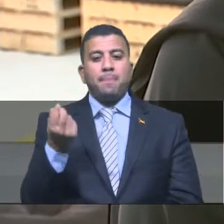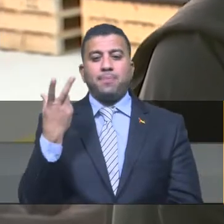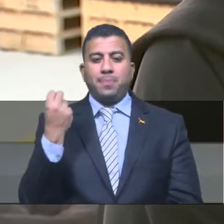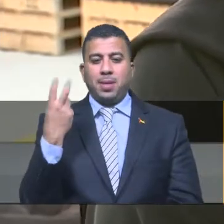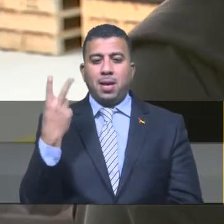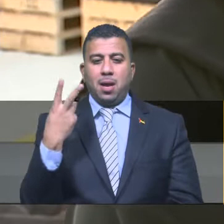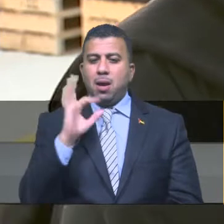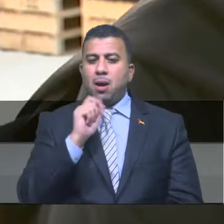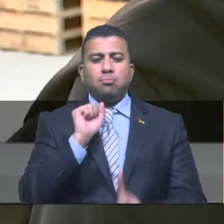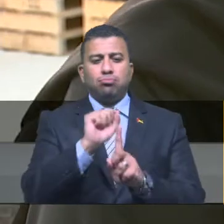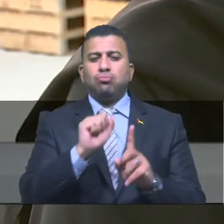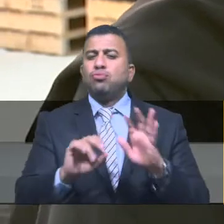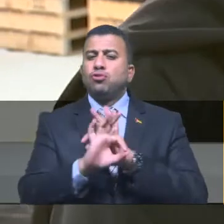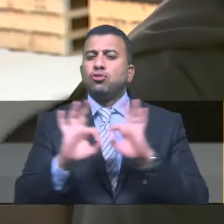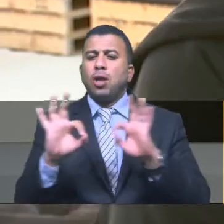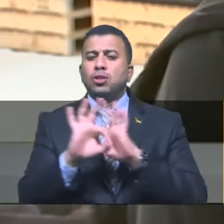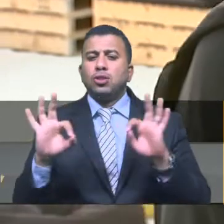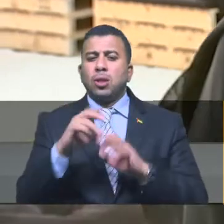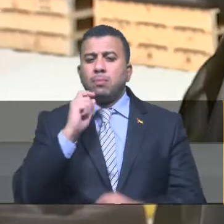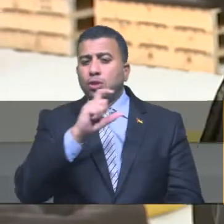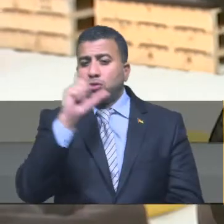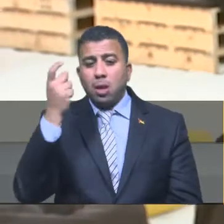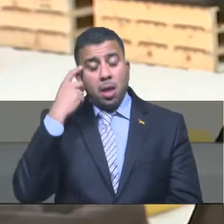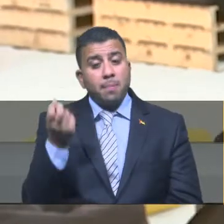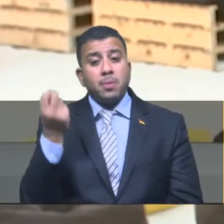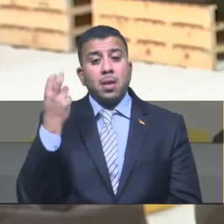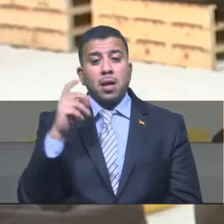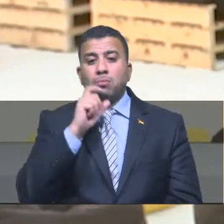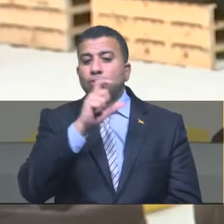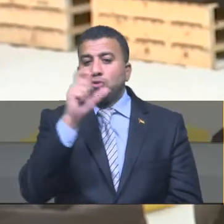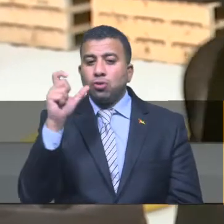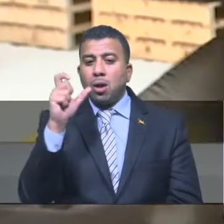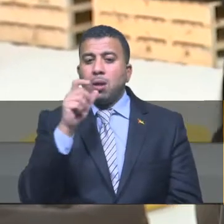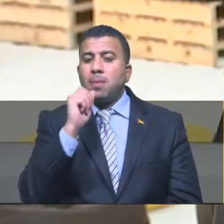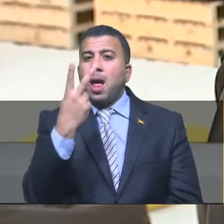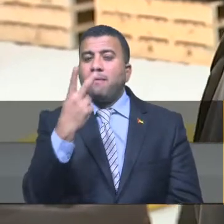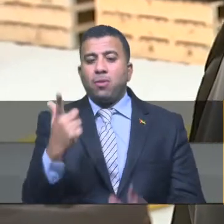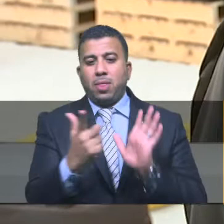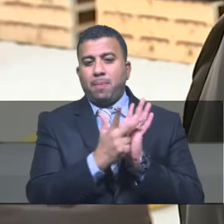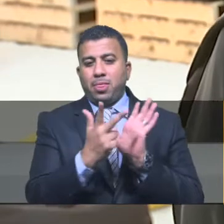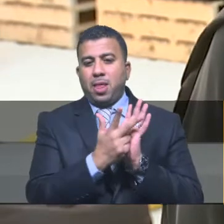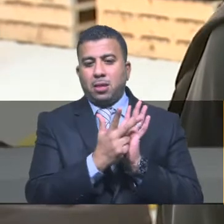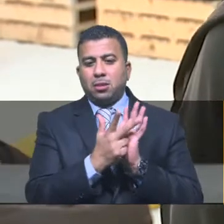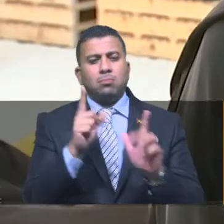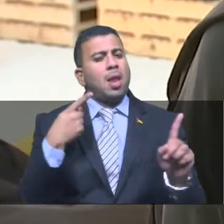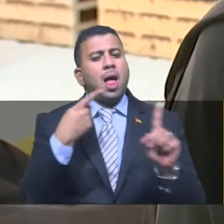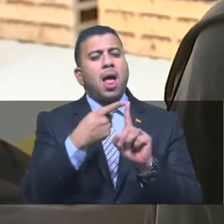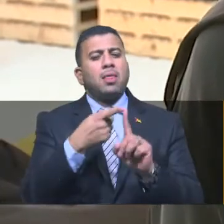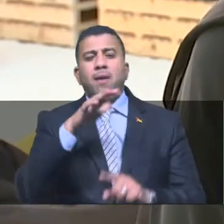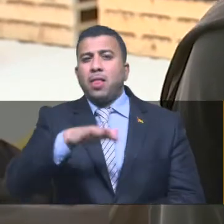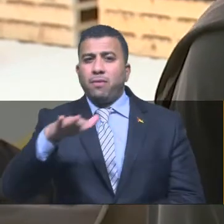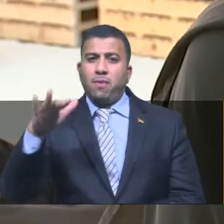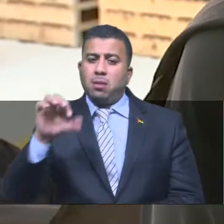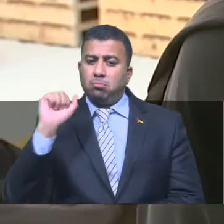وطبعا هذا ضمن التجهيزات لشهر الابتكار اللي بيكون في فبراير 2018. تستهدف الأطفال مثل ما